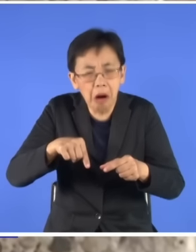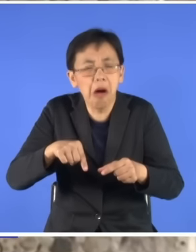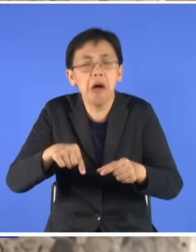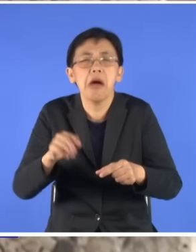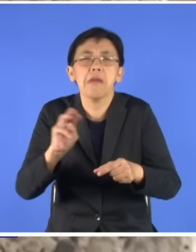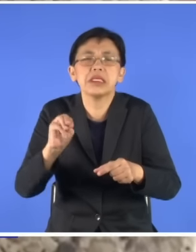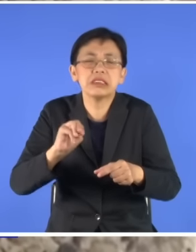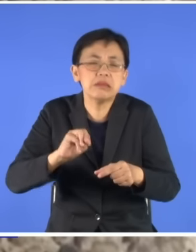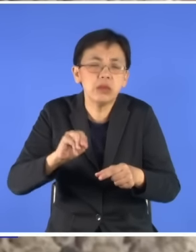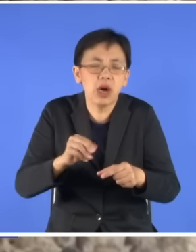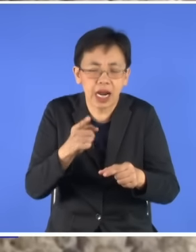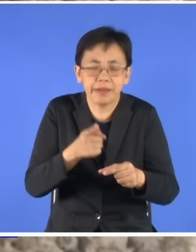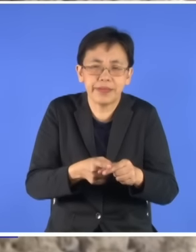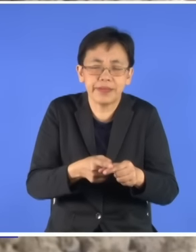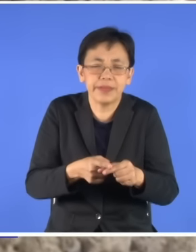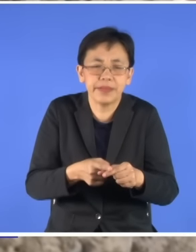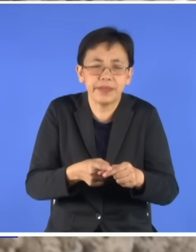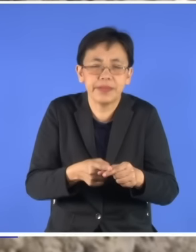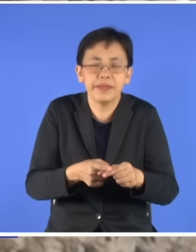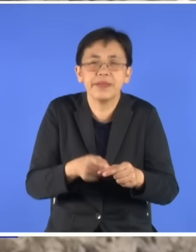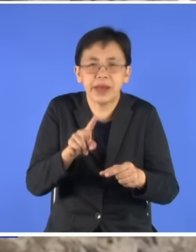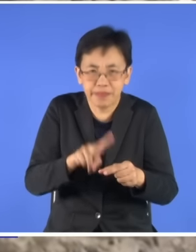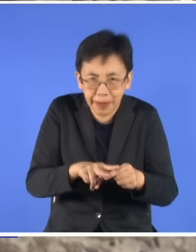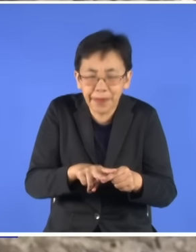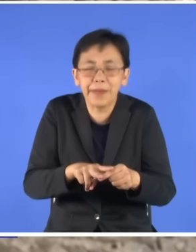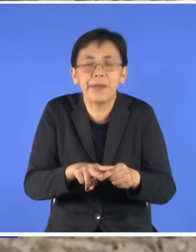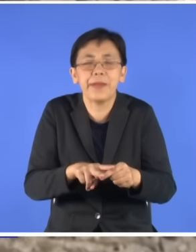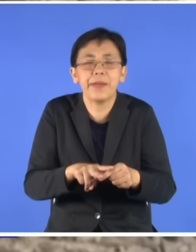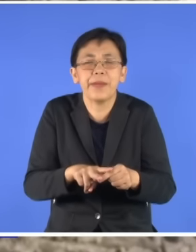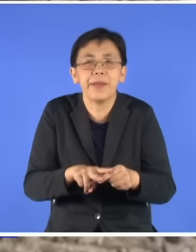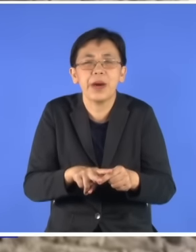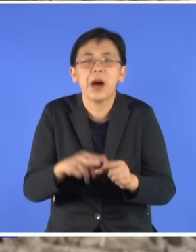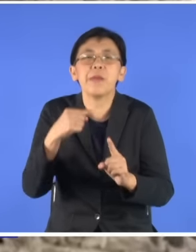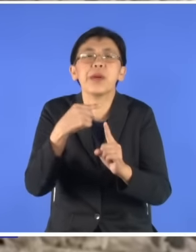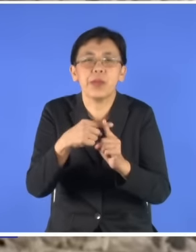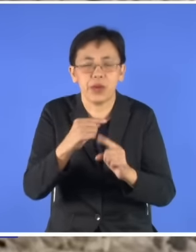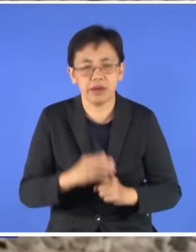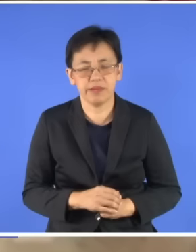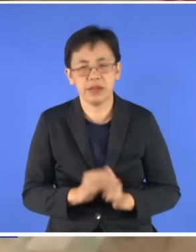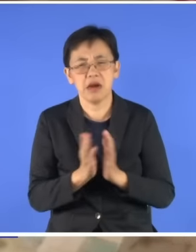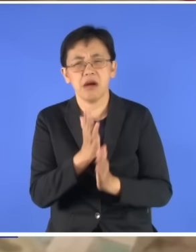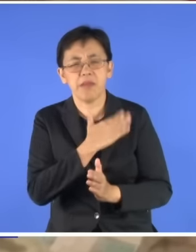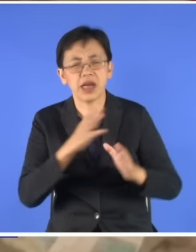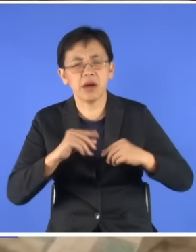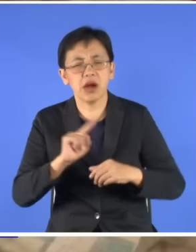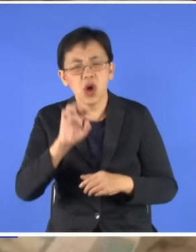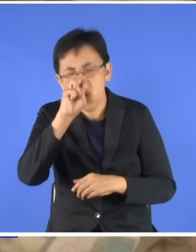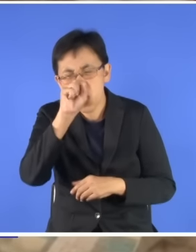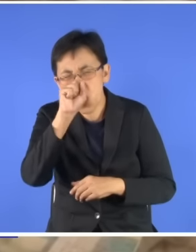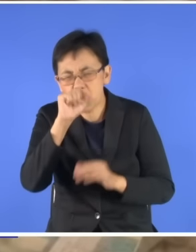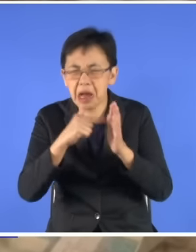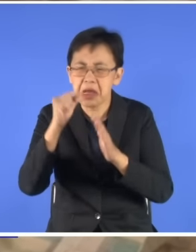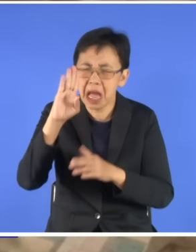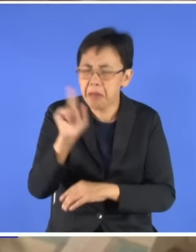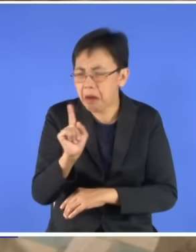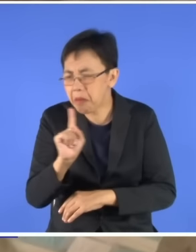กวัดอีกรูปนึงนะฮะก็ผลเป็นบวกเช่นเดียวกันนี่นะครับสอบถามพระสราวุธยอมรับว่าแค่อยากจะลองเสพยาบ้าเฉ